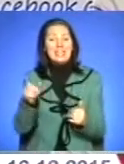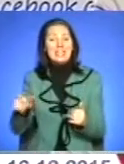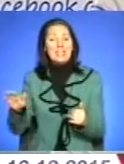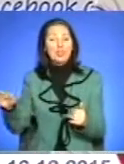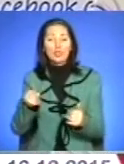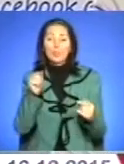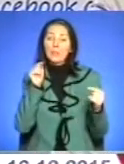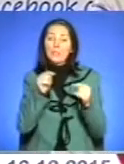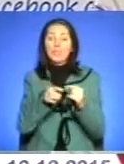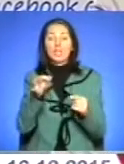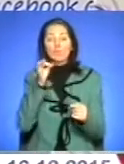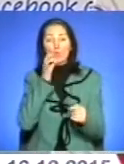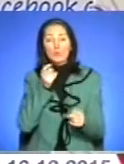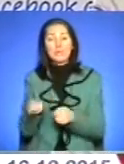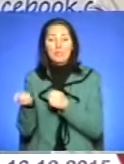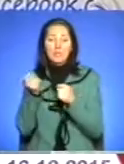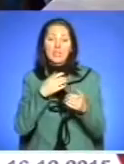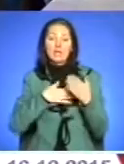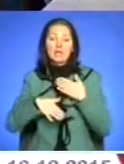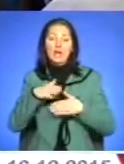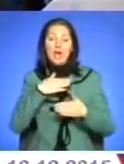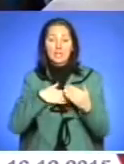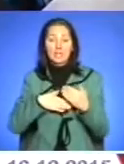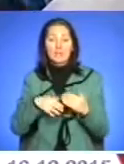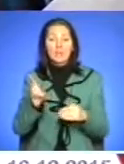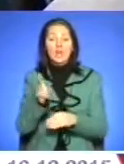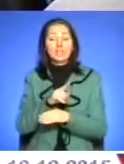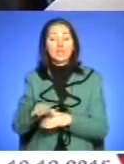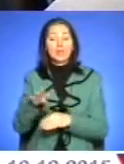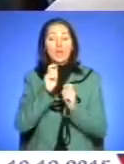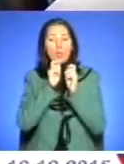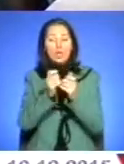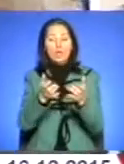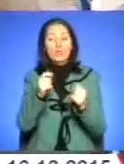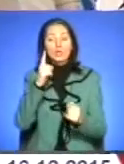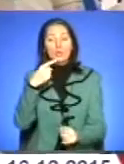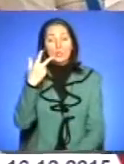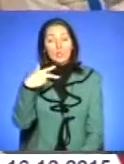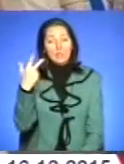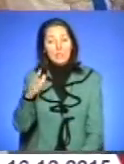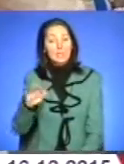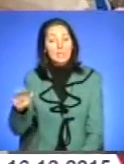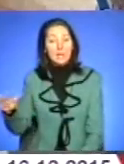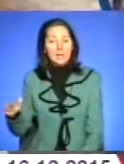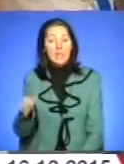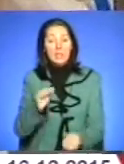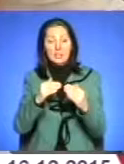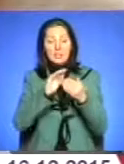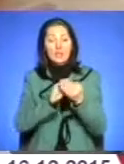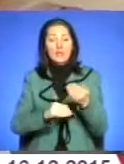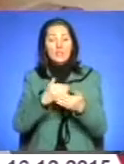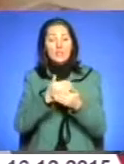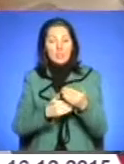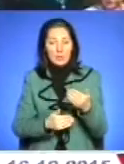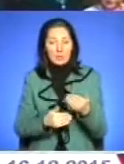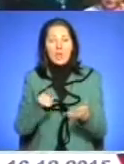їм підійшли, сподобалися і принесли радість. На Тернопільщині подарунки отримують 133 дитини. Складаючи списки, акцент робили на